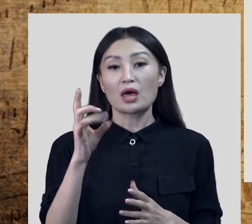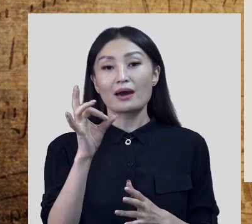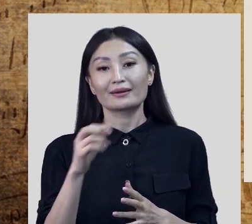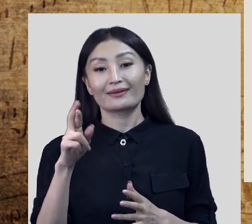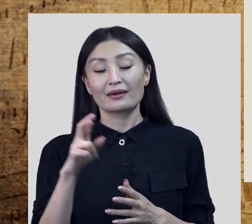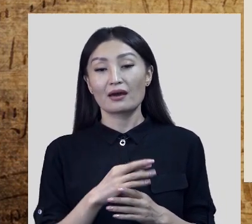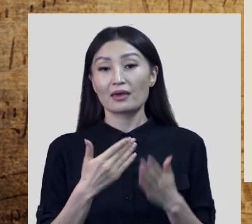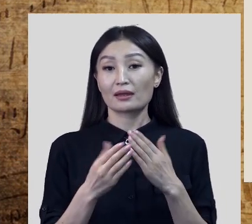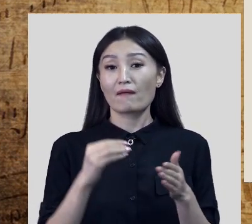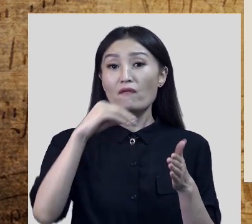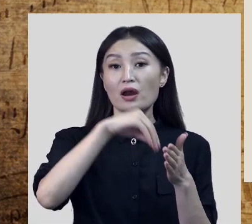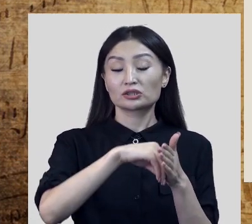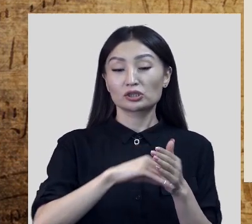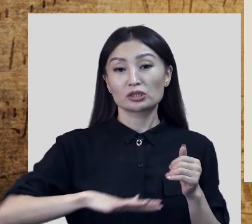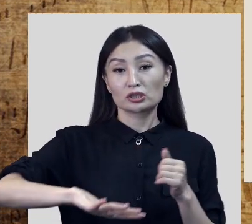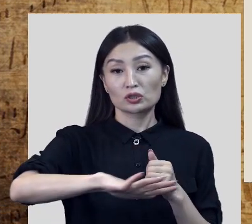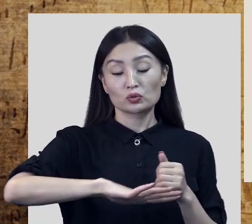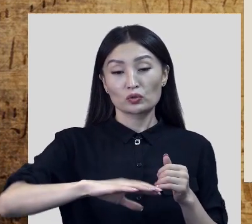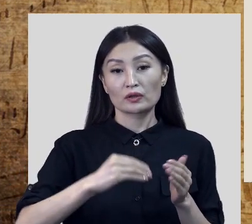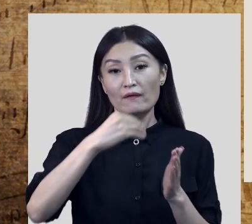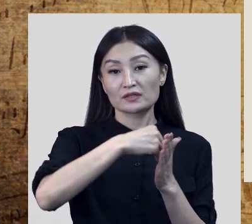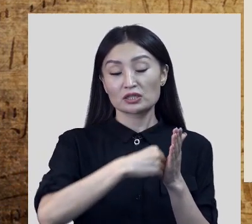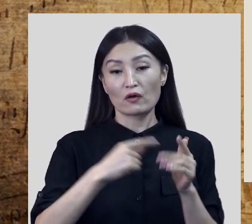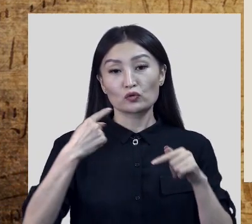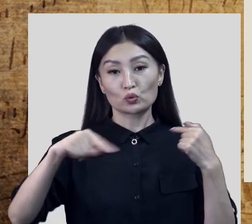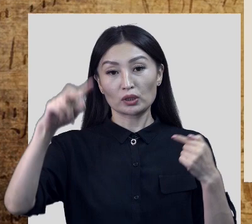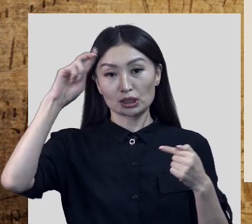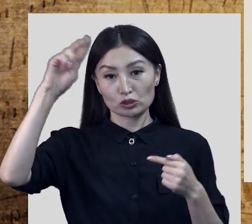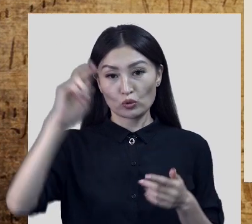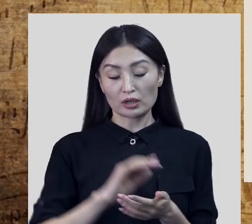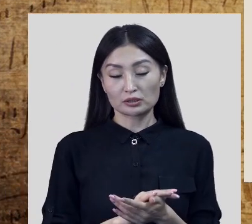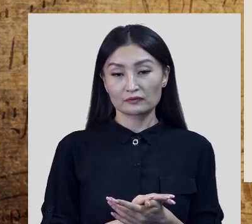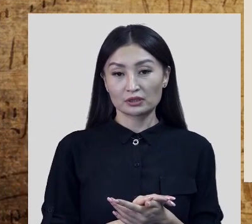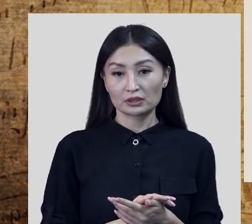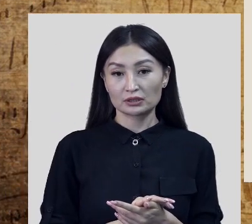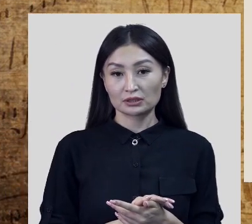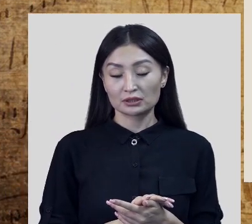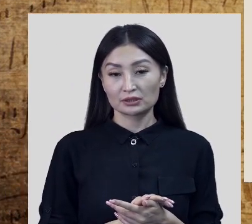или вхождение ряда территорий страны в состав других государств и